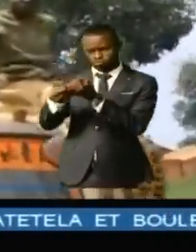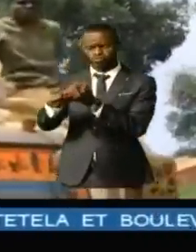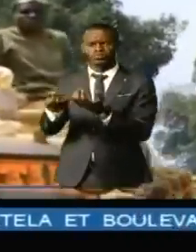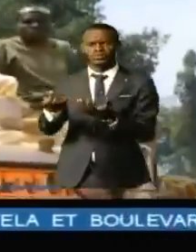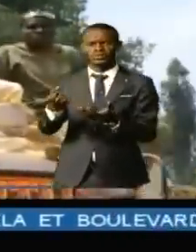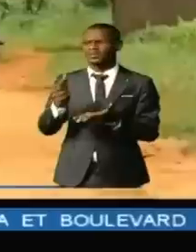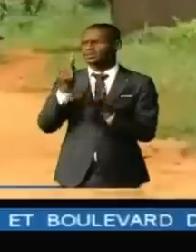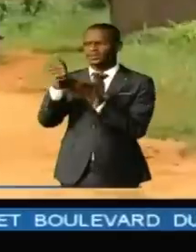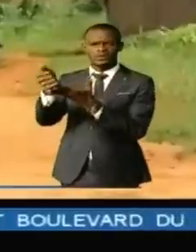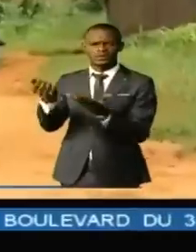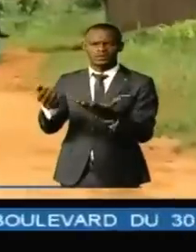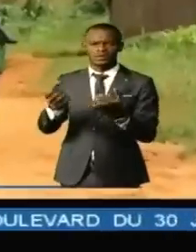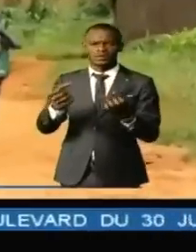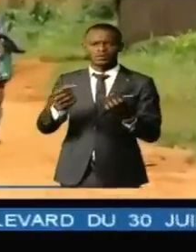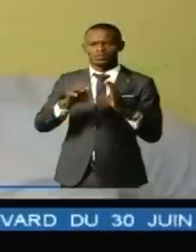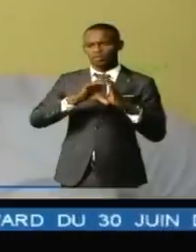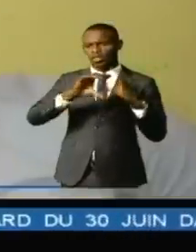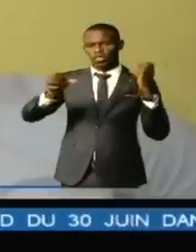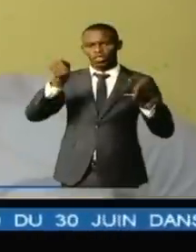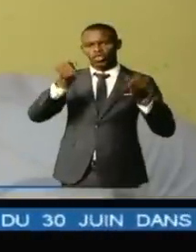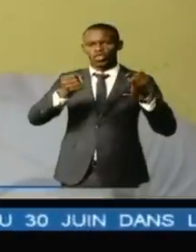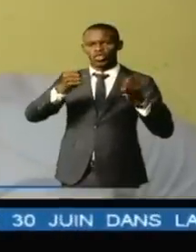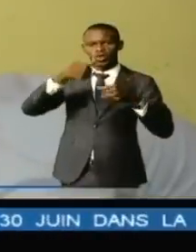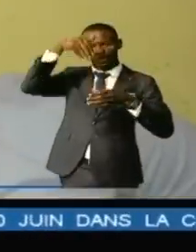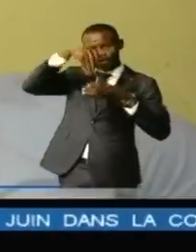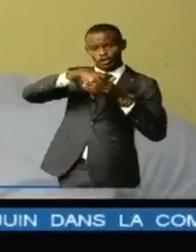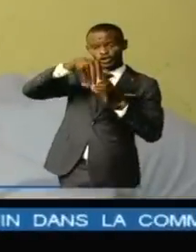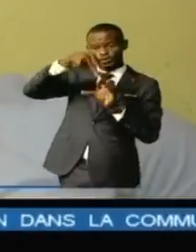Bounia et d'autres provinces voisines.